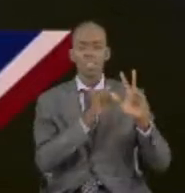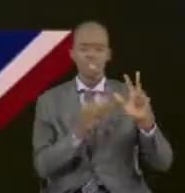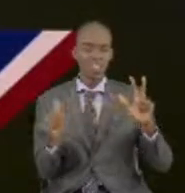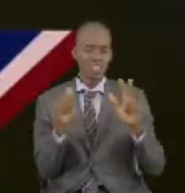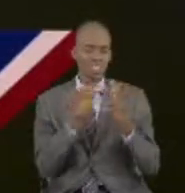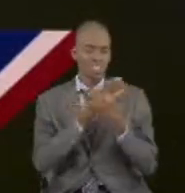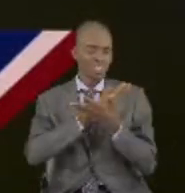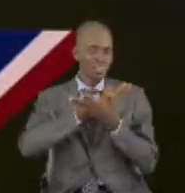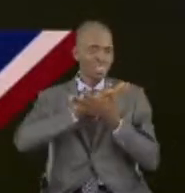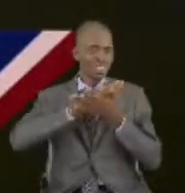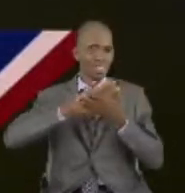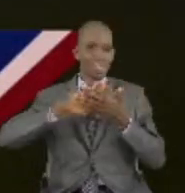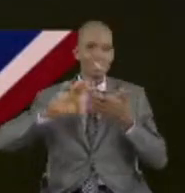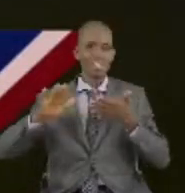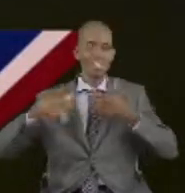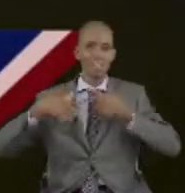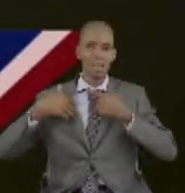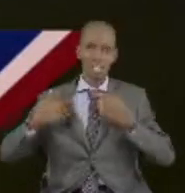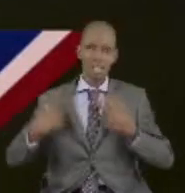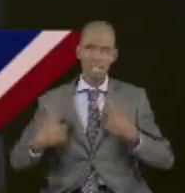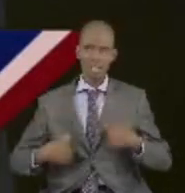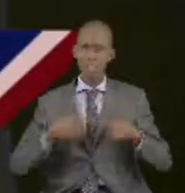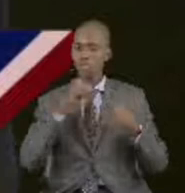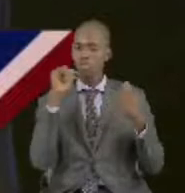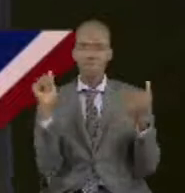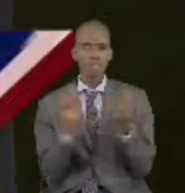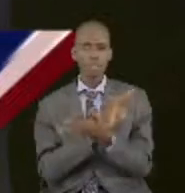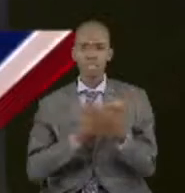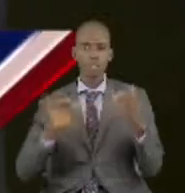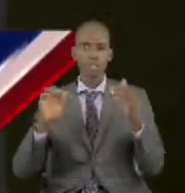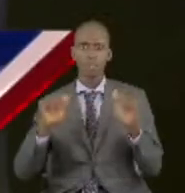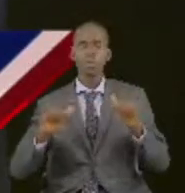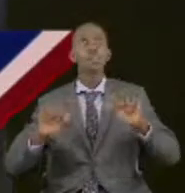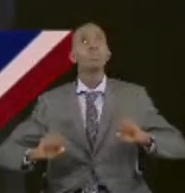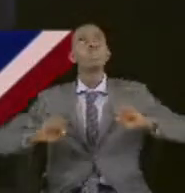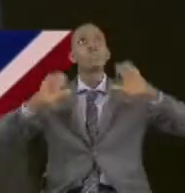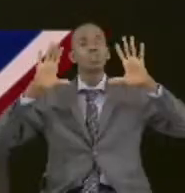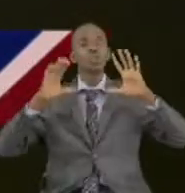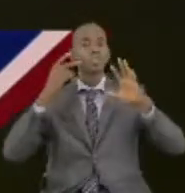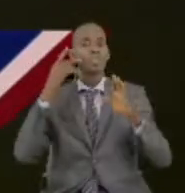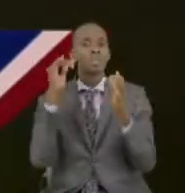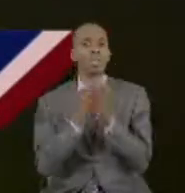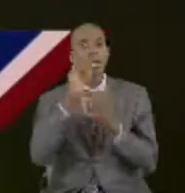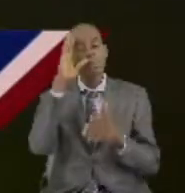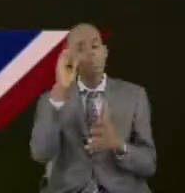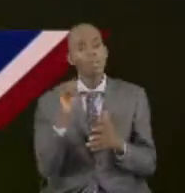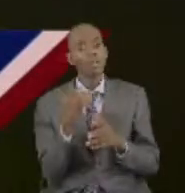troisième élément est une consécration de coeur